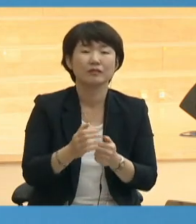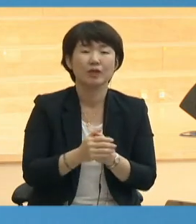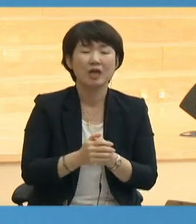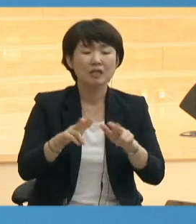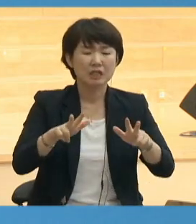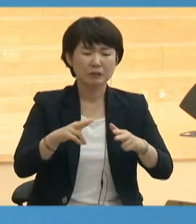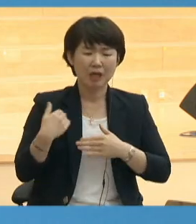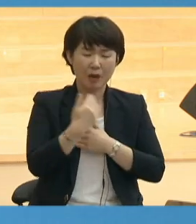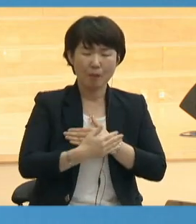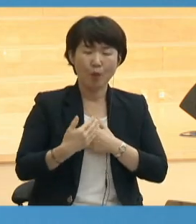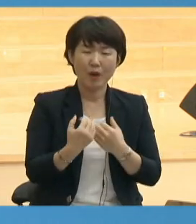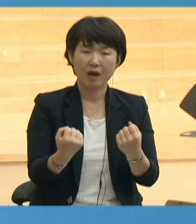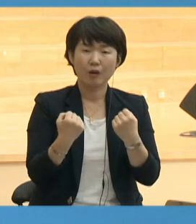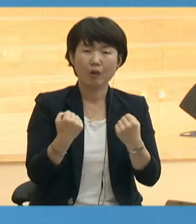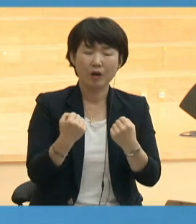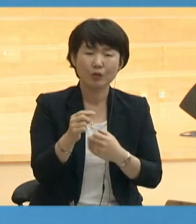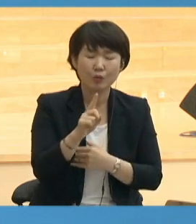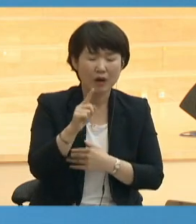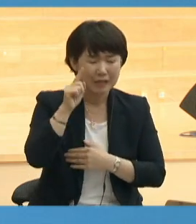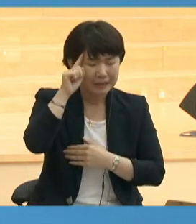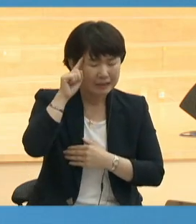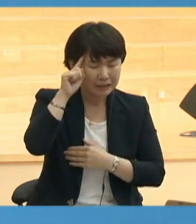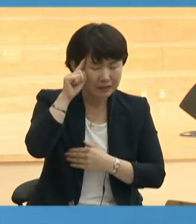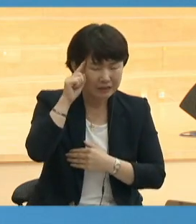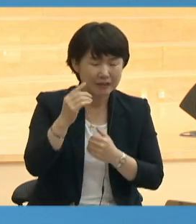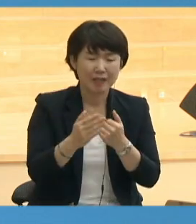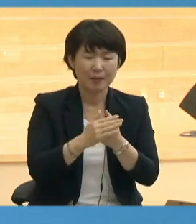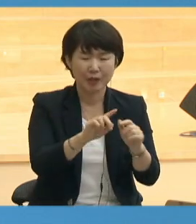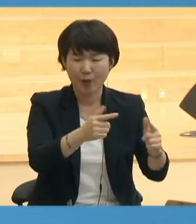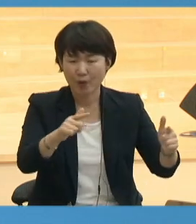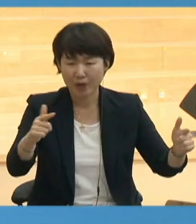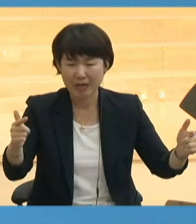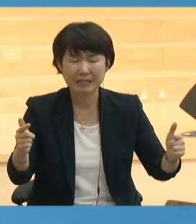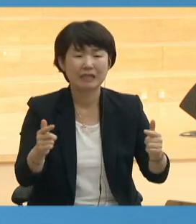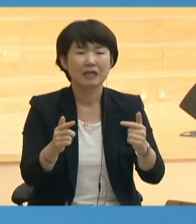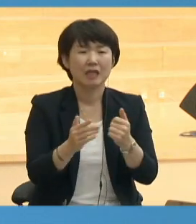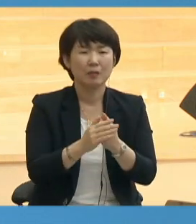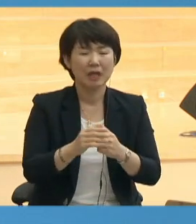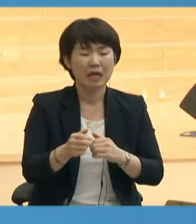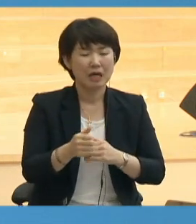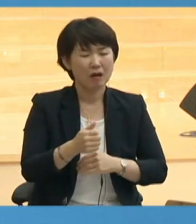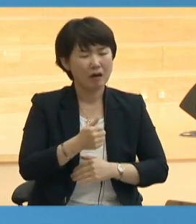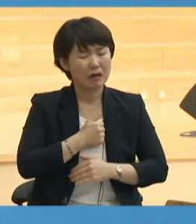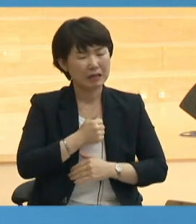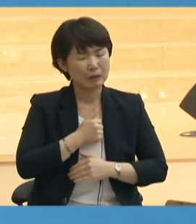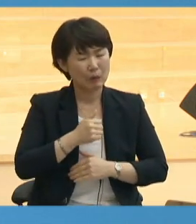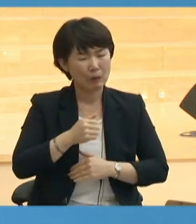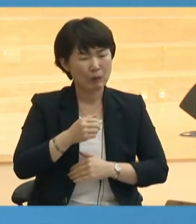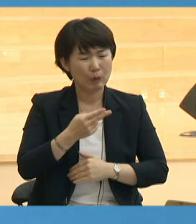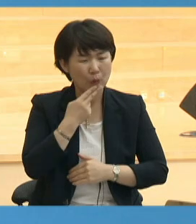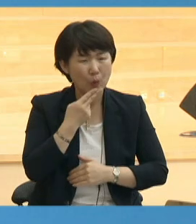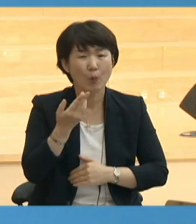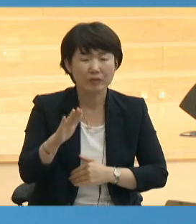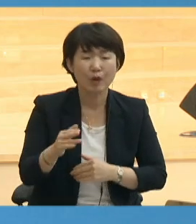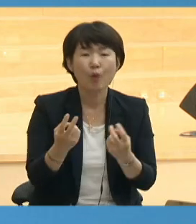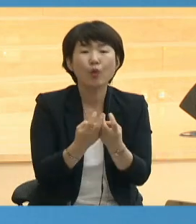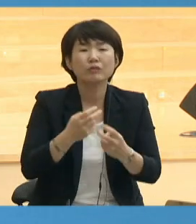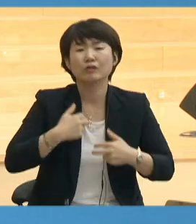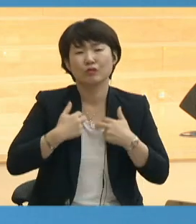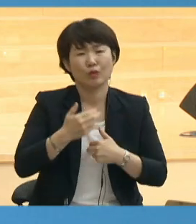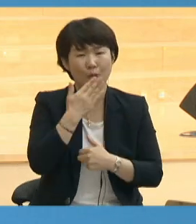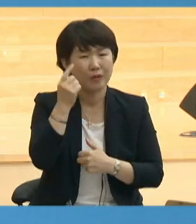건강 맞아도 건강 마도 막 스트레스에 뭐 여러가지 이게 자신이 없었는데 어찌 이걸 가지고 즐거워할 수 있도록